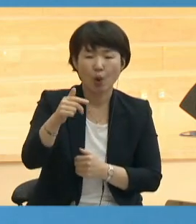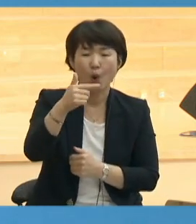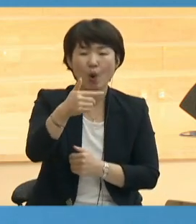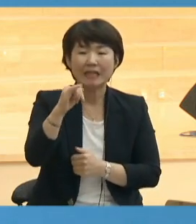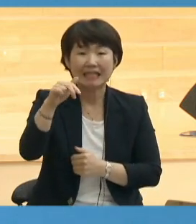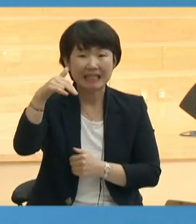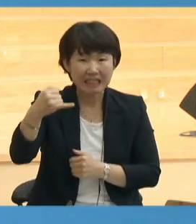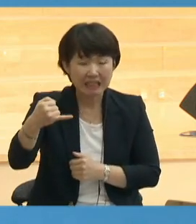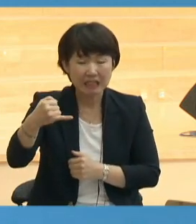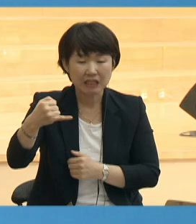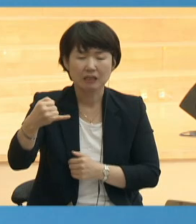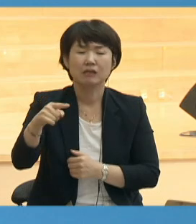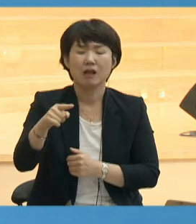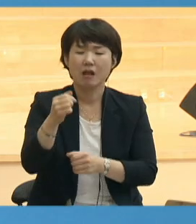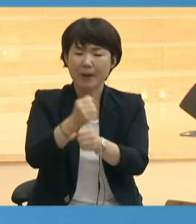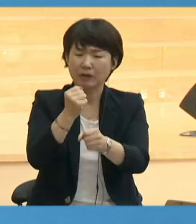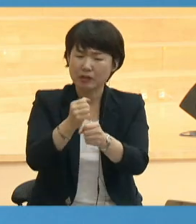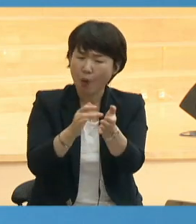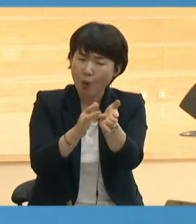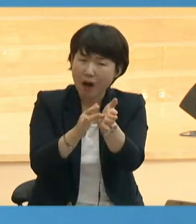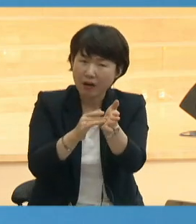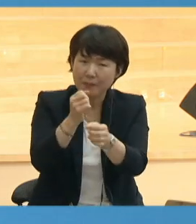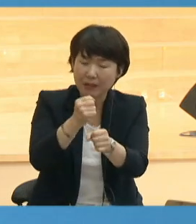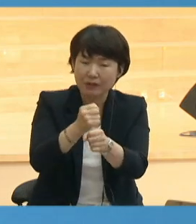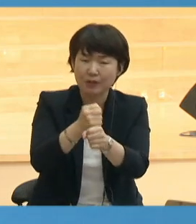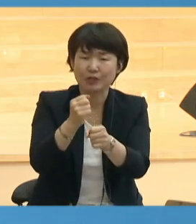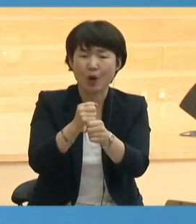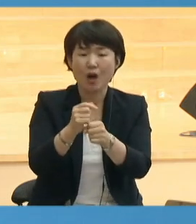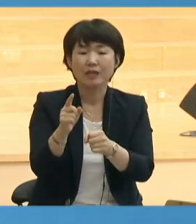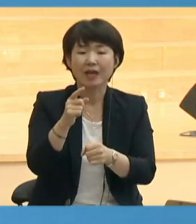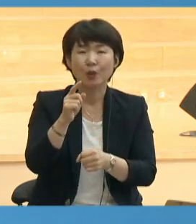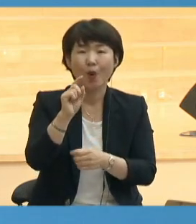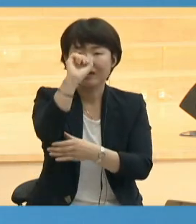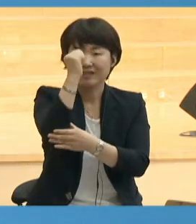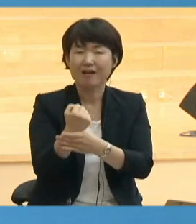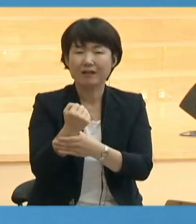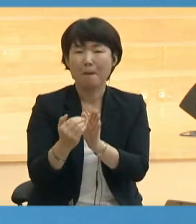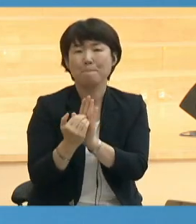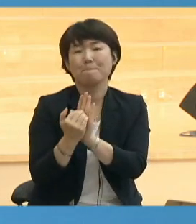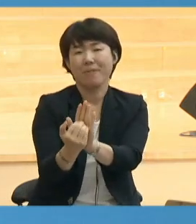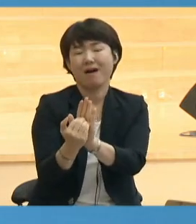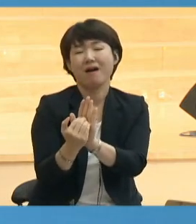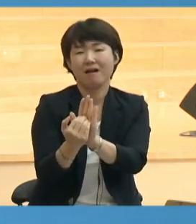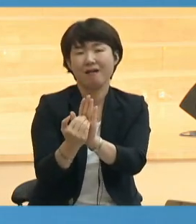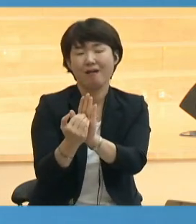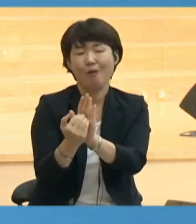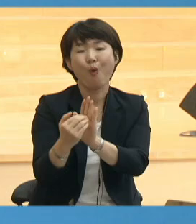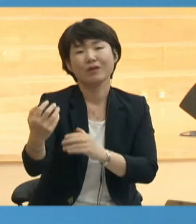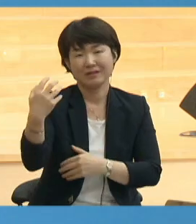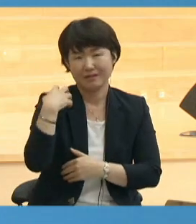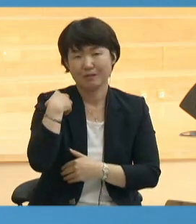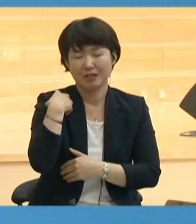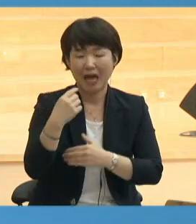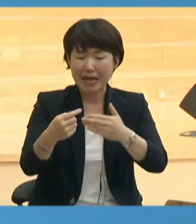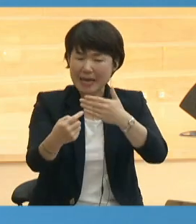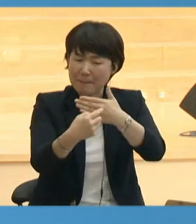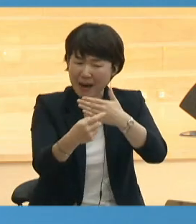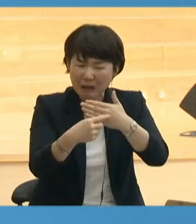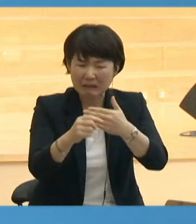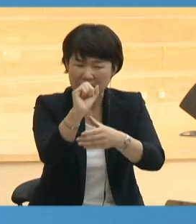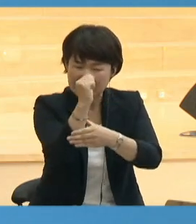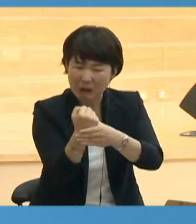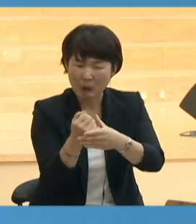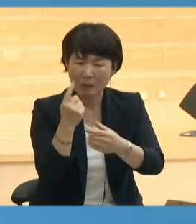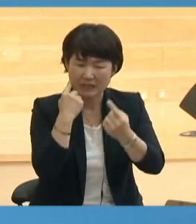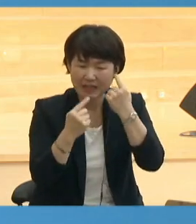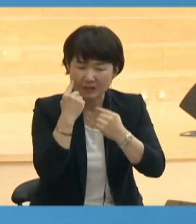만들어내며 그래서 이 화학성 물을 만들어 내 가지고 뭘 하냐 방구조 의 역할을 그래서 안 썩도록 바깥에는 썼고 뭐 흠집 나고 뭐